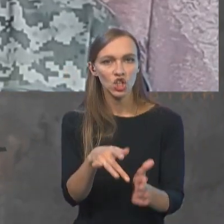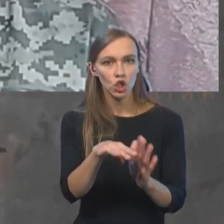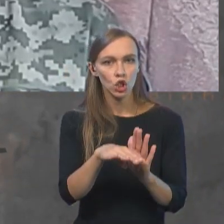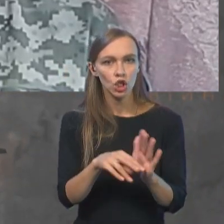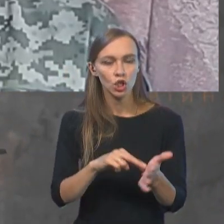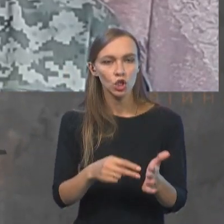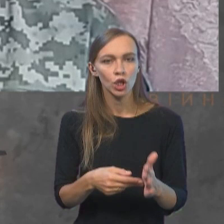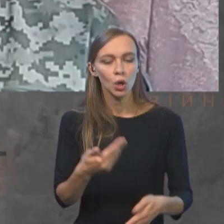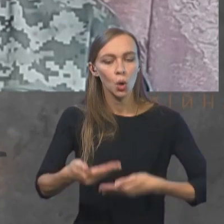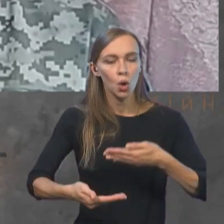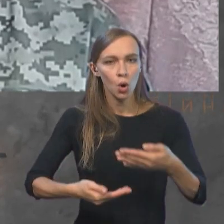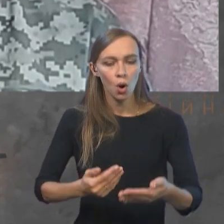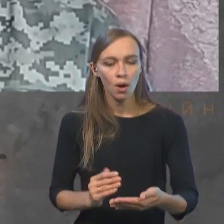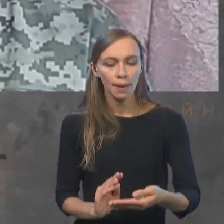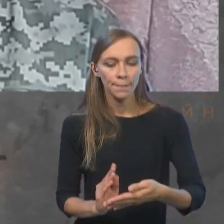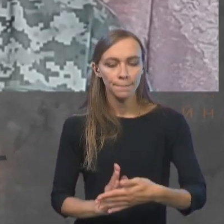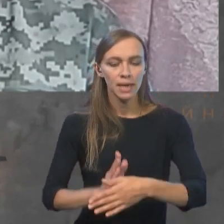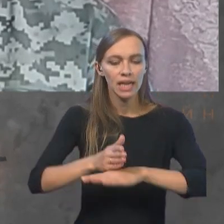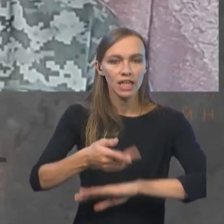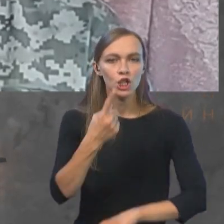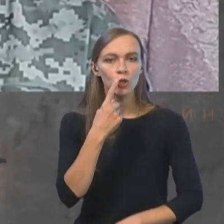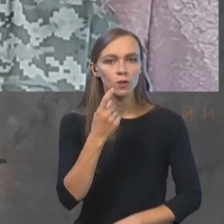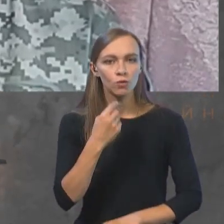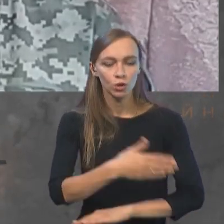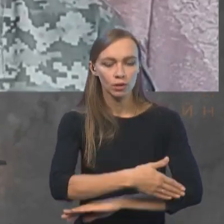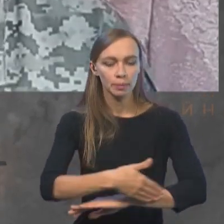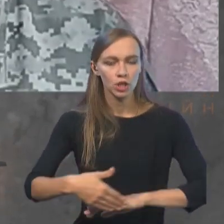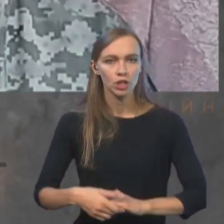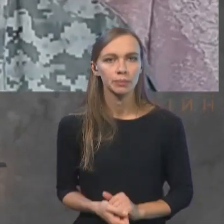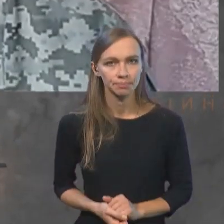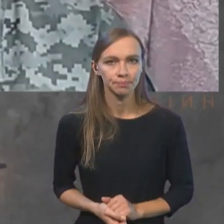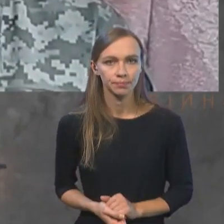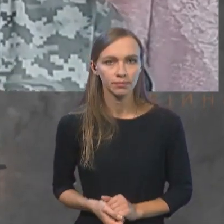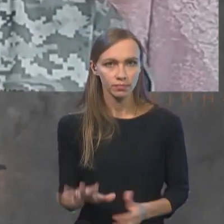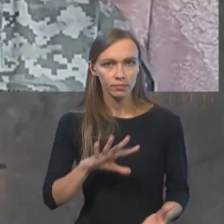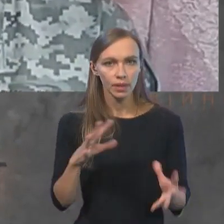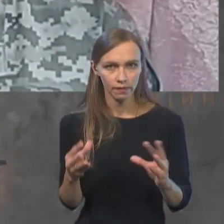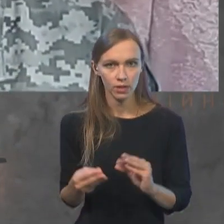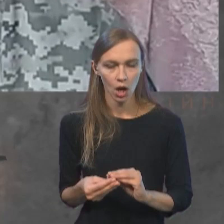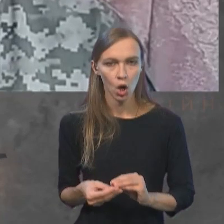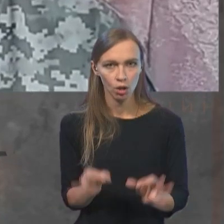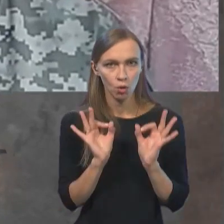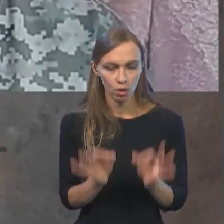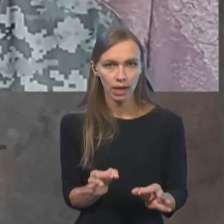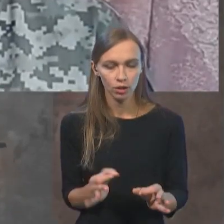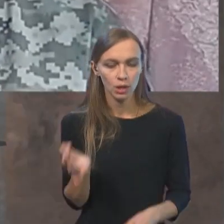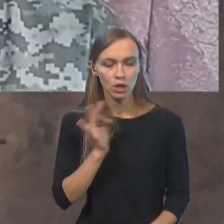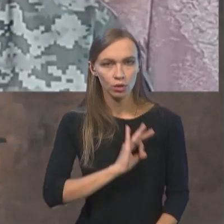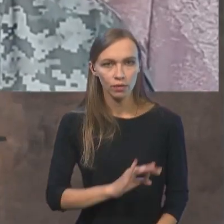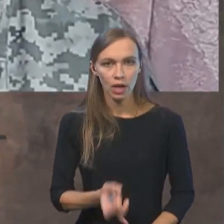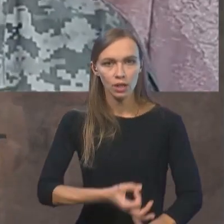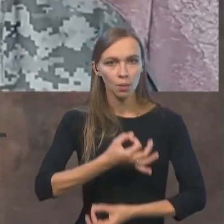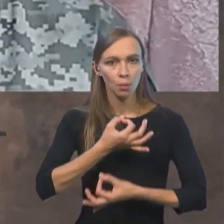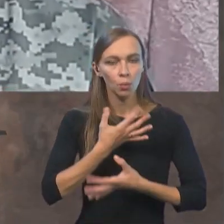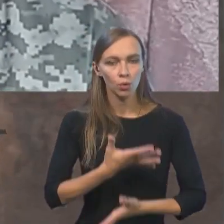червоної межі. Ваша думка з цього приводу? Загалом коректно, бо взагалі застосування будь-якої